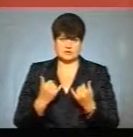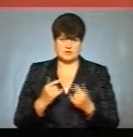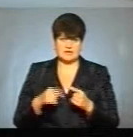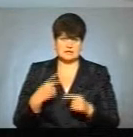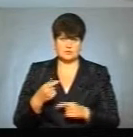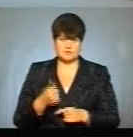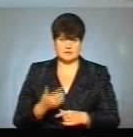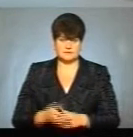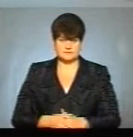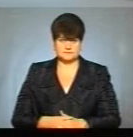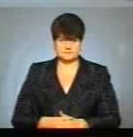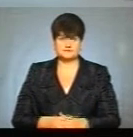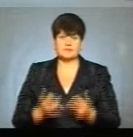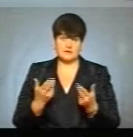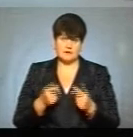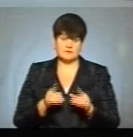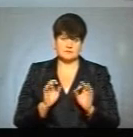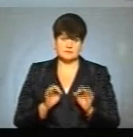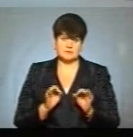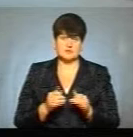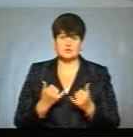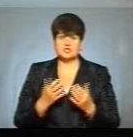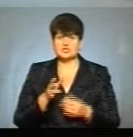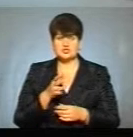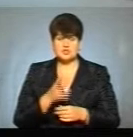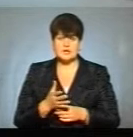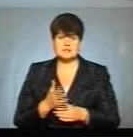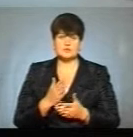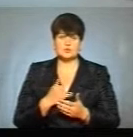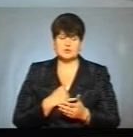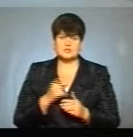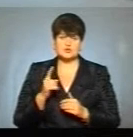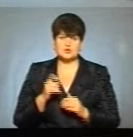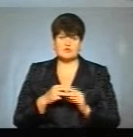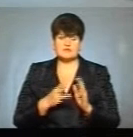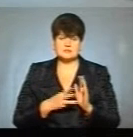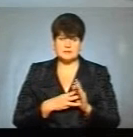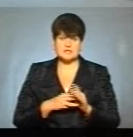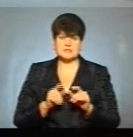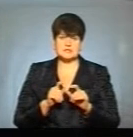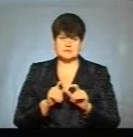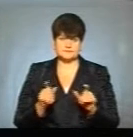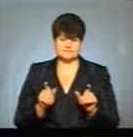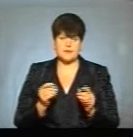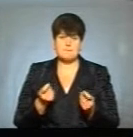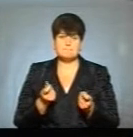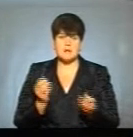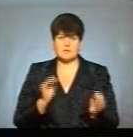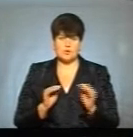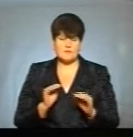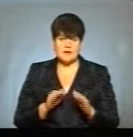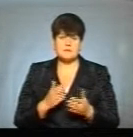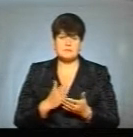році? Так, ви праві. На сьогоднішній час у нас 118 закладів, малокомплектних закладів. Але ми